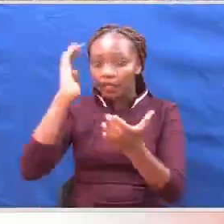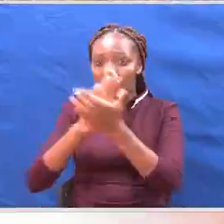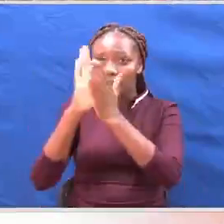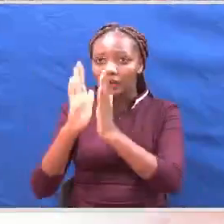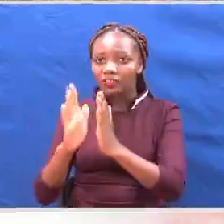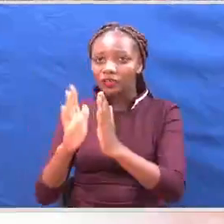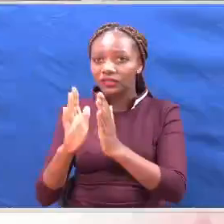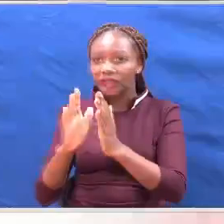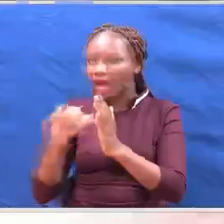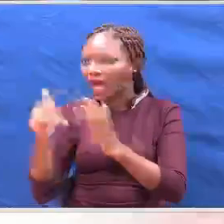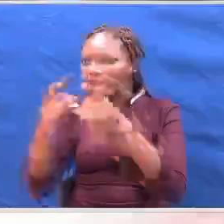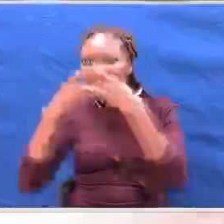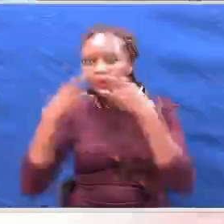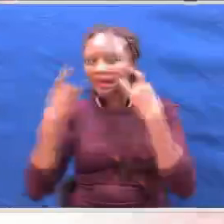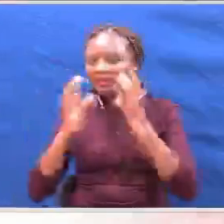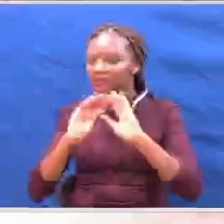hawaj